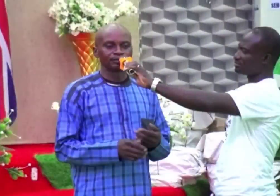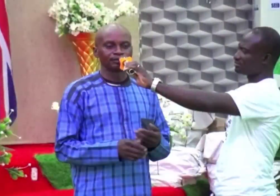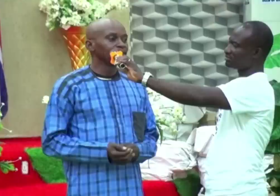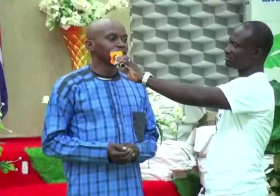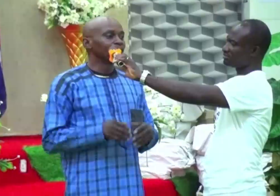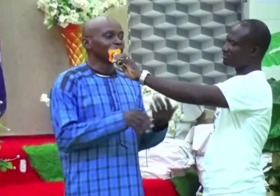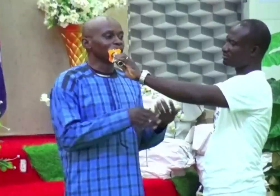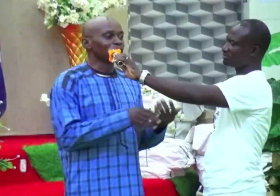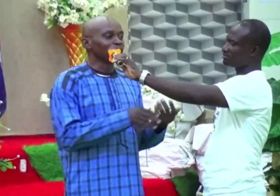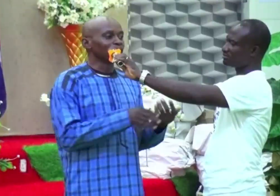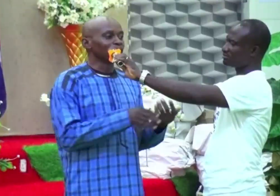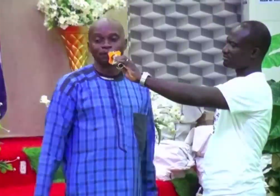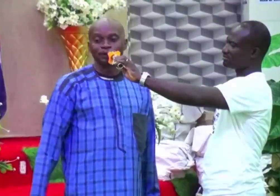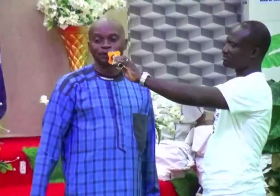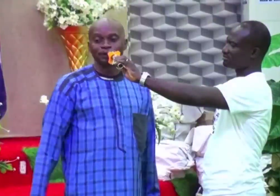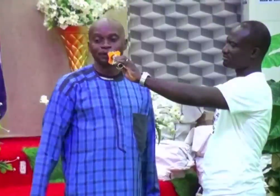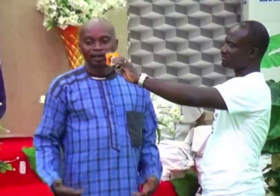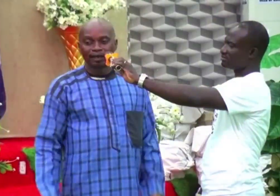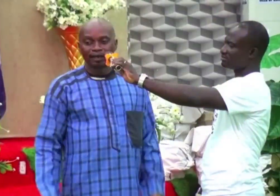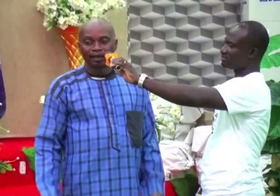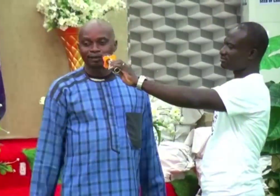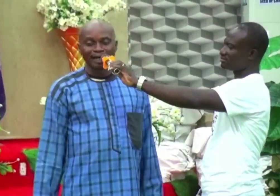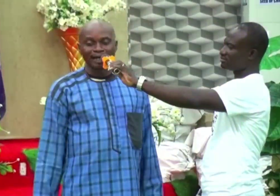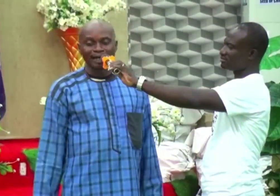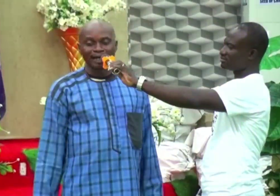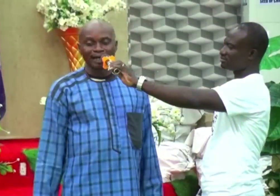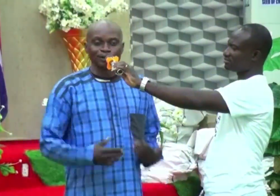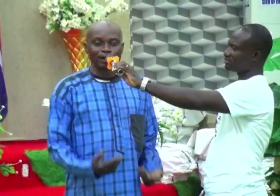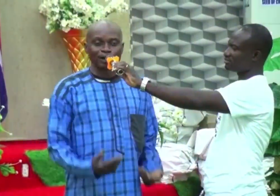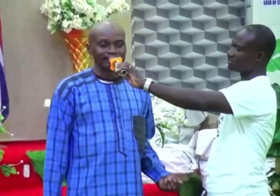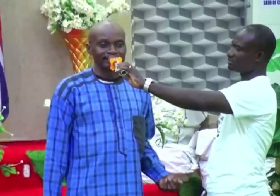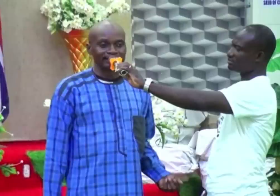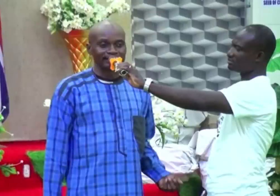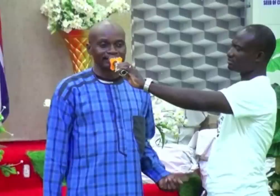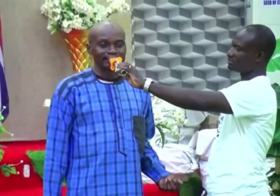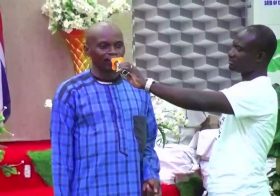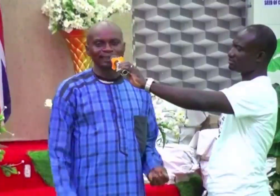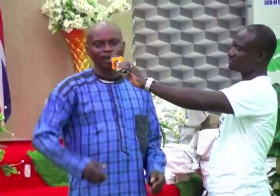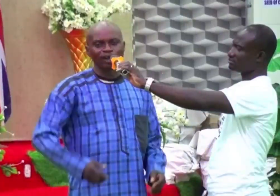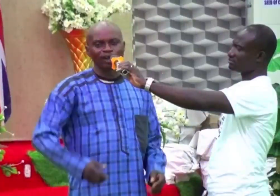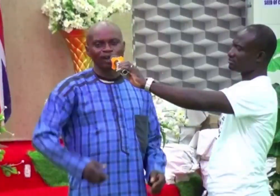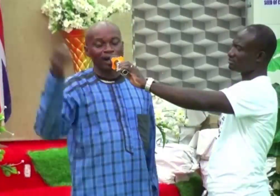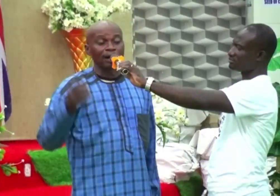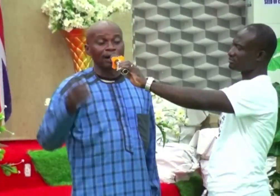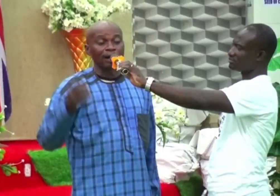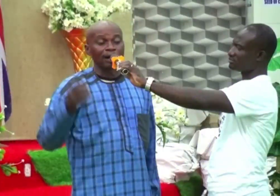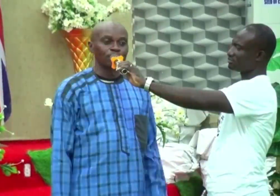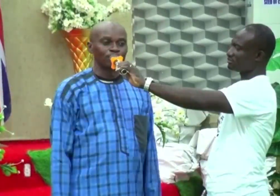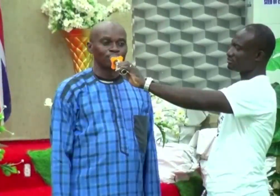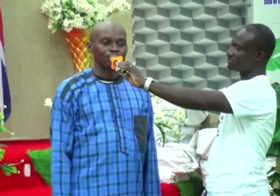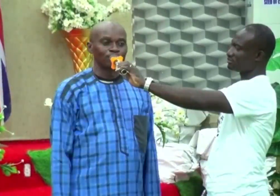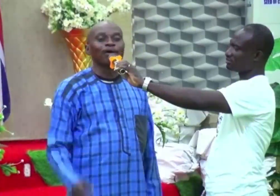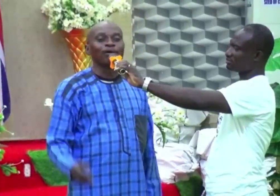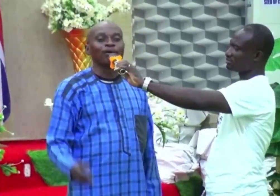problem mo de pada si shop mi gba to ma se die ta won eyan be si jade awon ni kin lo wu shop a mo ni mi o wu